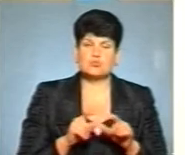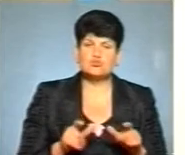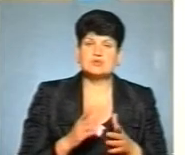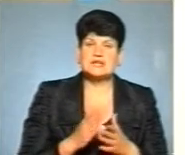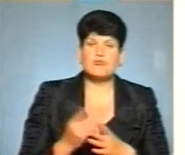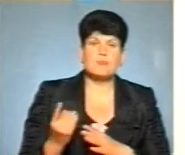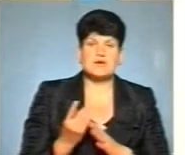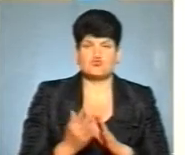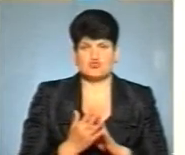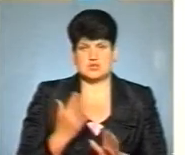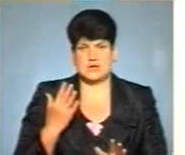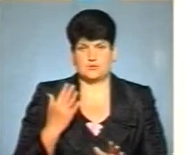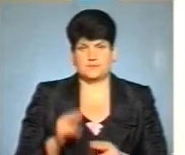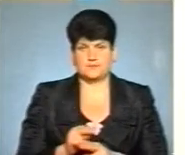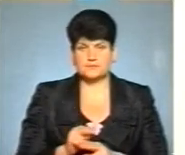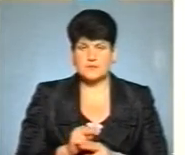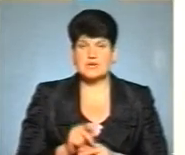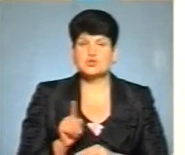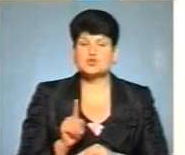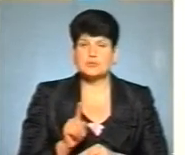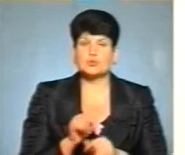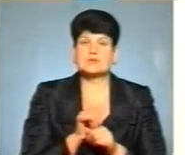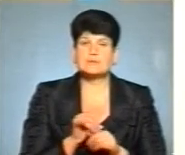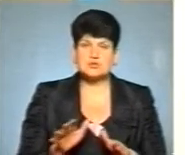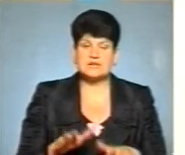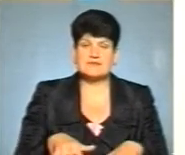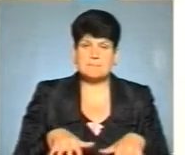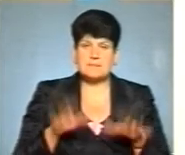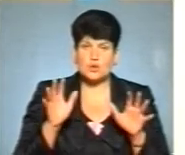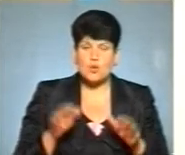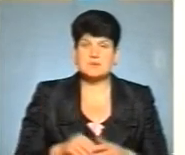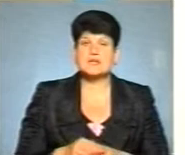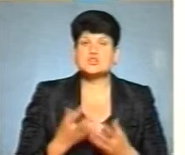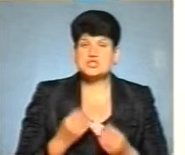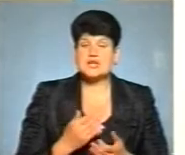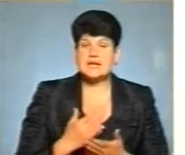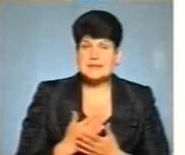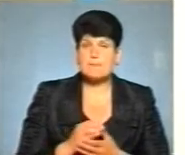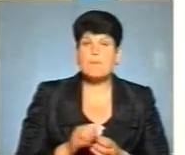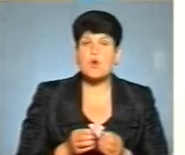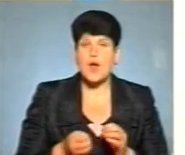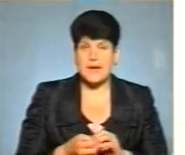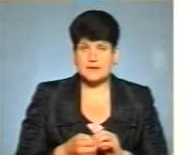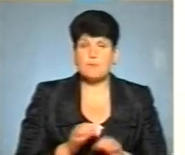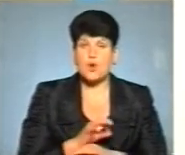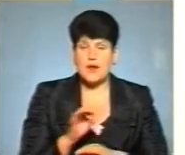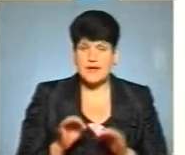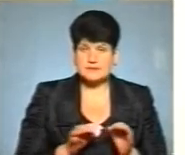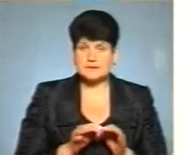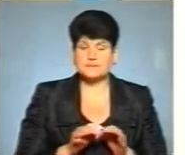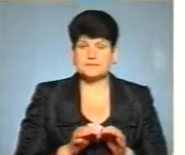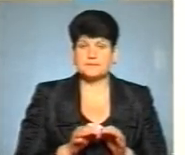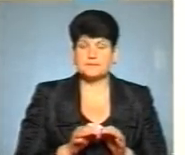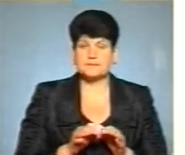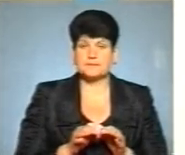першу чергу для того, щоб унеможливлювати ці підтоплення. Далі є ще такий проект поглиблення і очищення